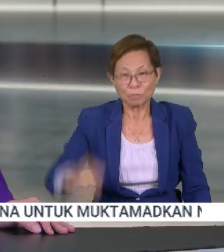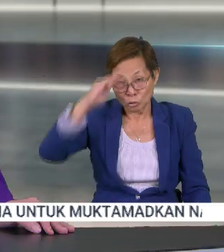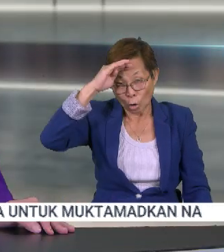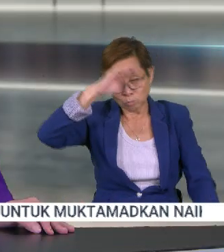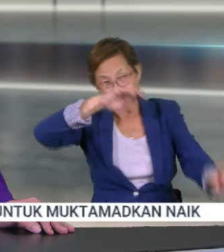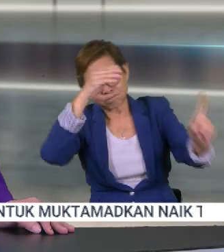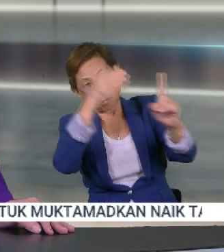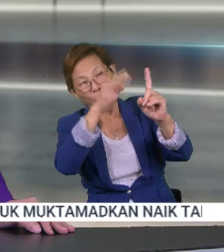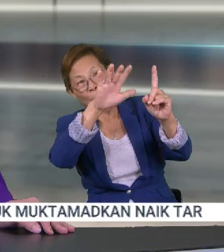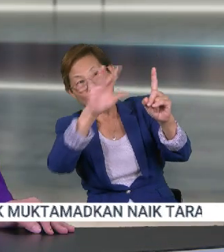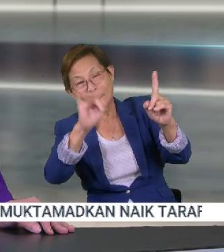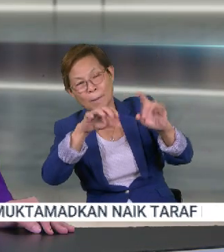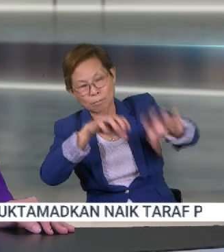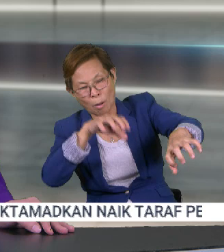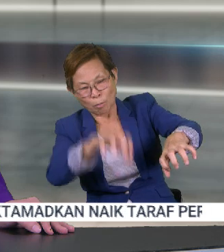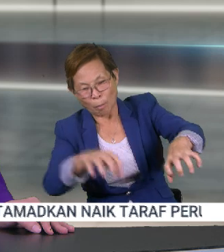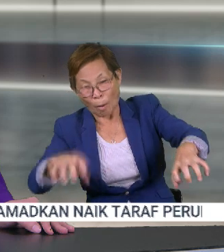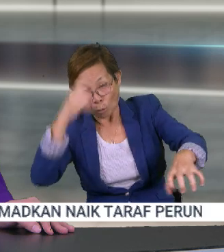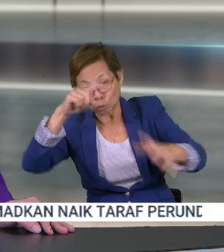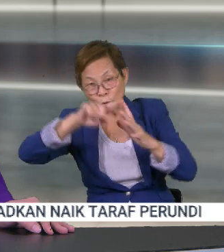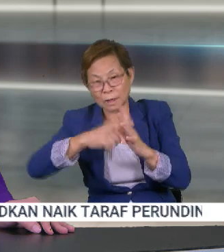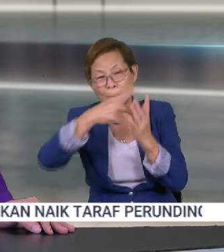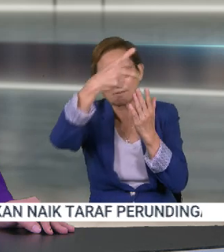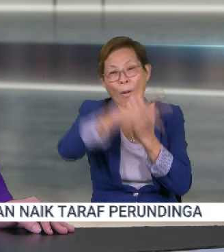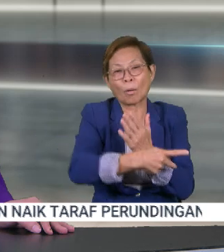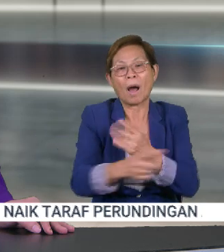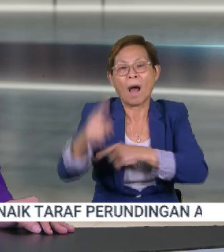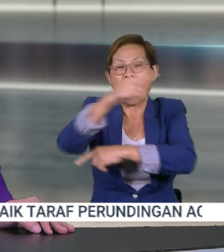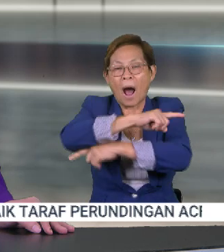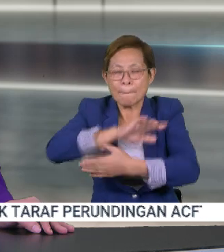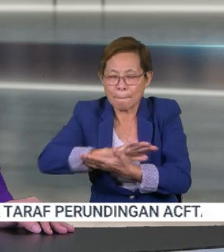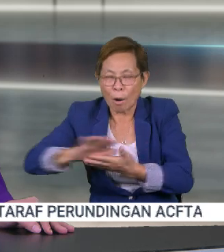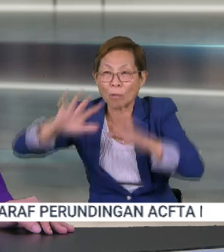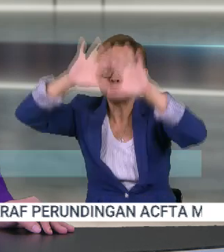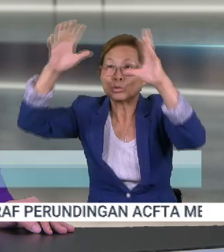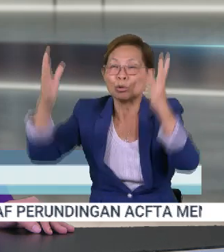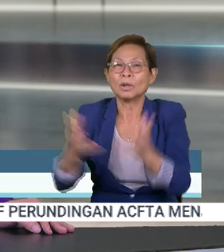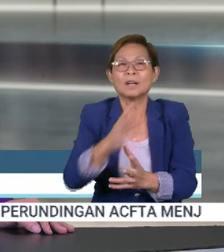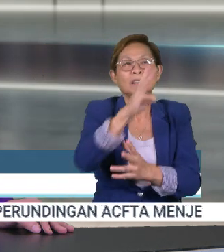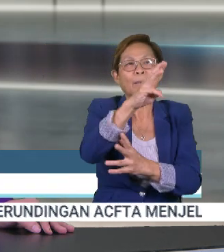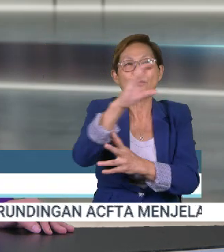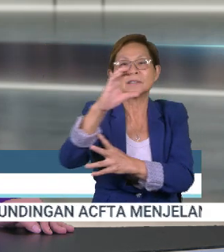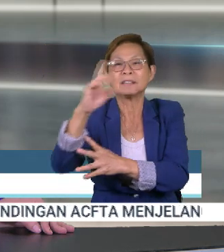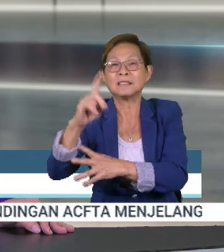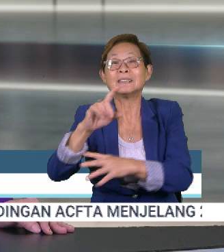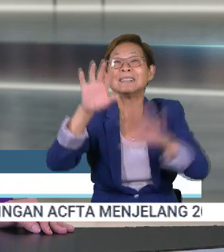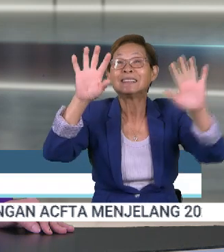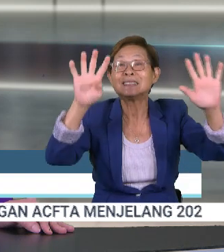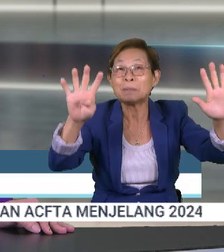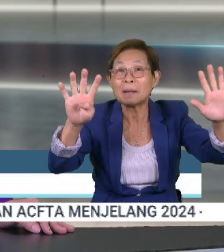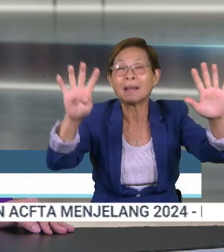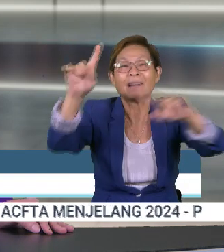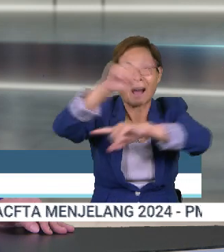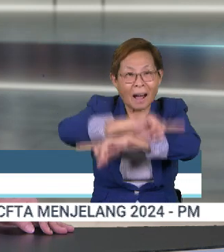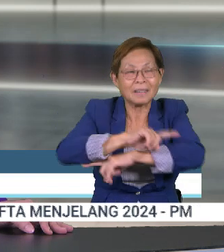Johor menyasarkan 58 lokasi bagi pelaksanaan program Hari Pembersihan Sedunia WCD selama 9 hari